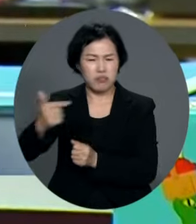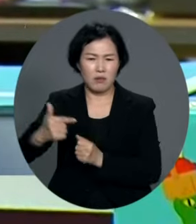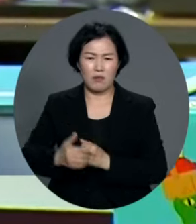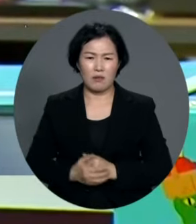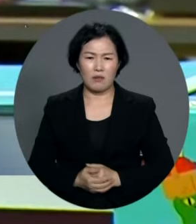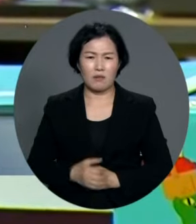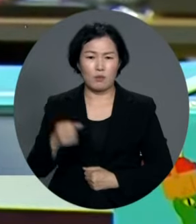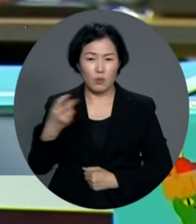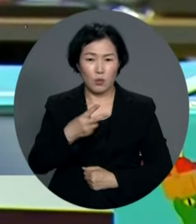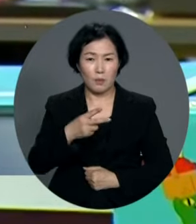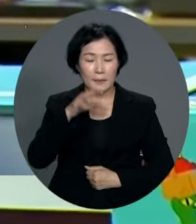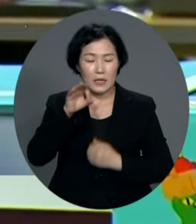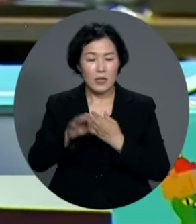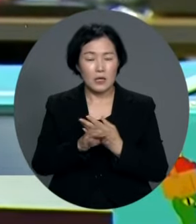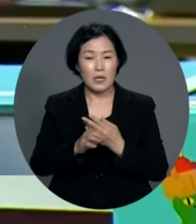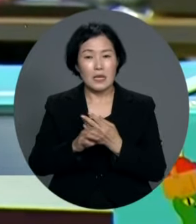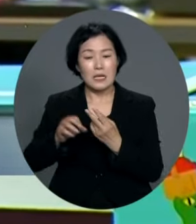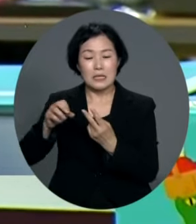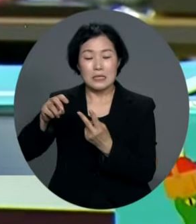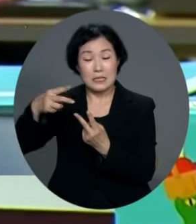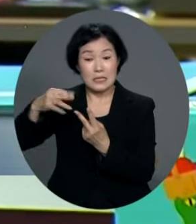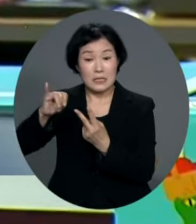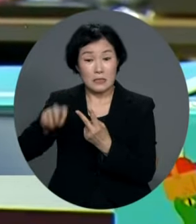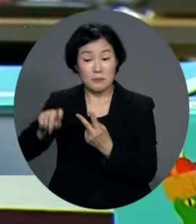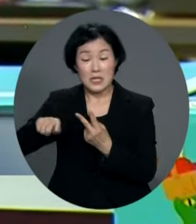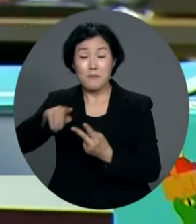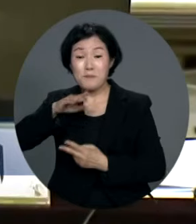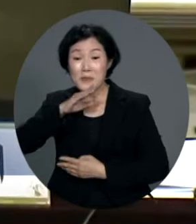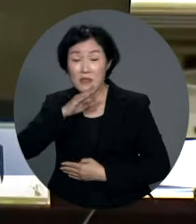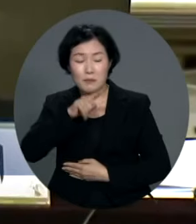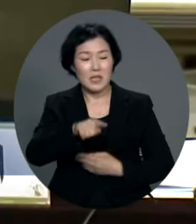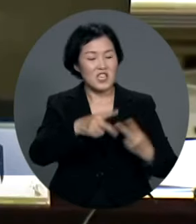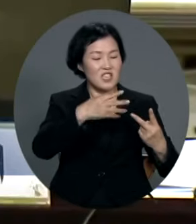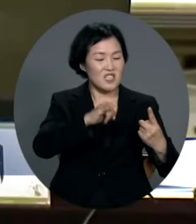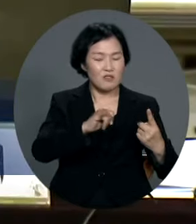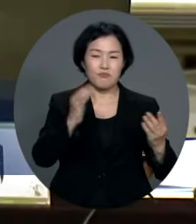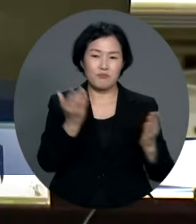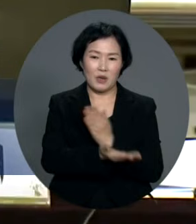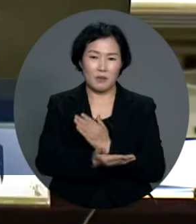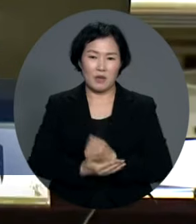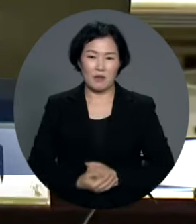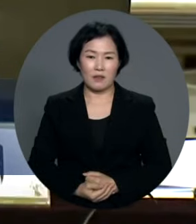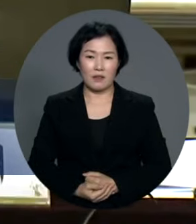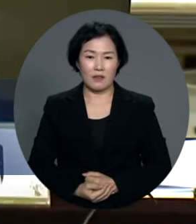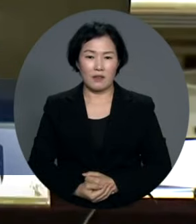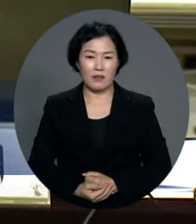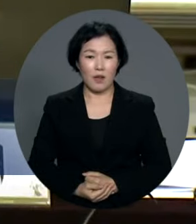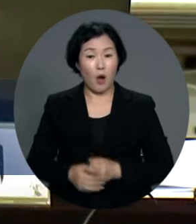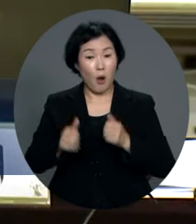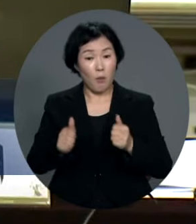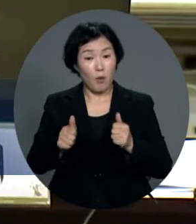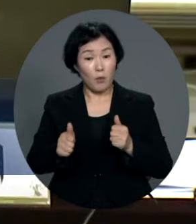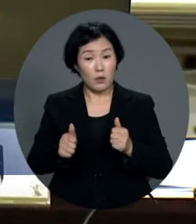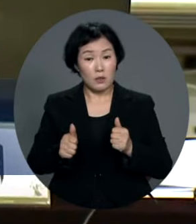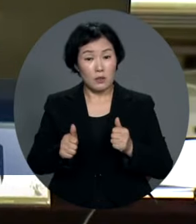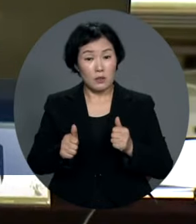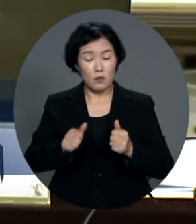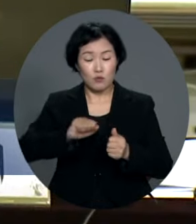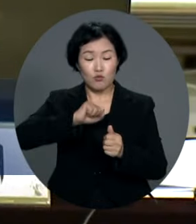1심은 지나치게 감정적인 양형일 것입니다. 지법이 양형 기준을 몰라서